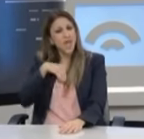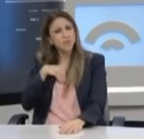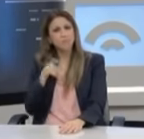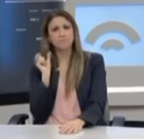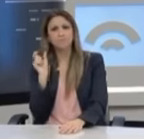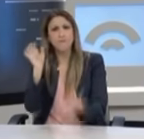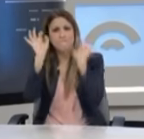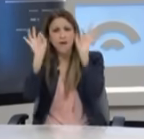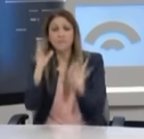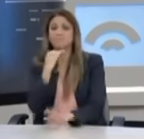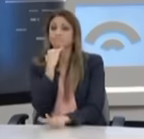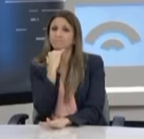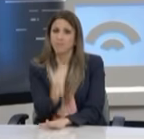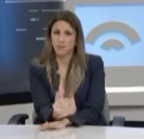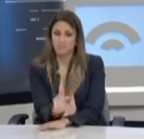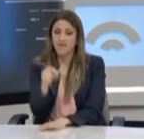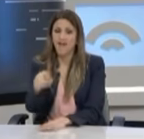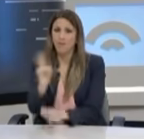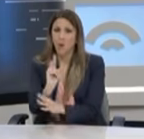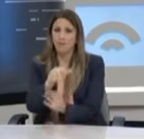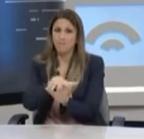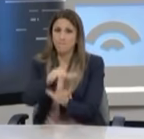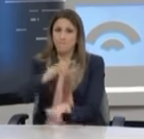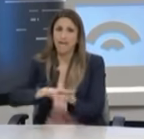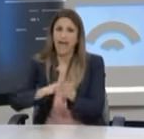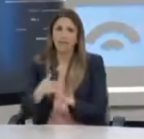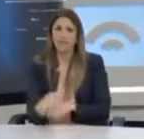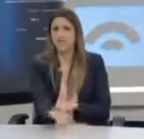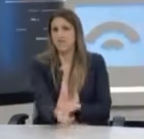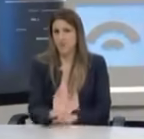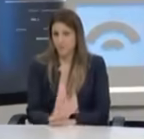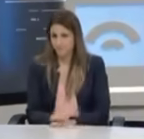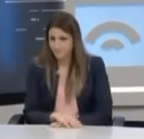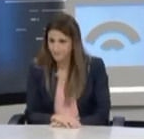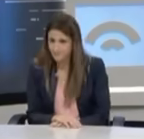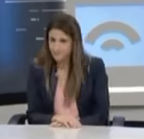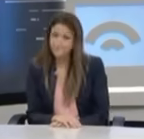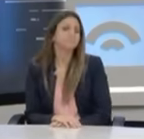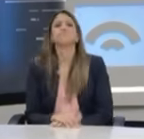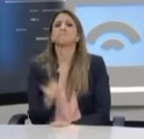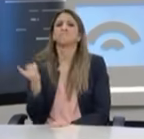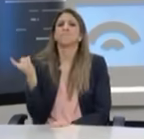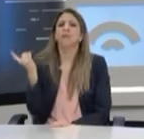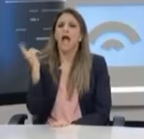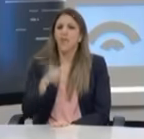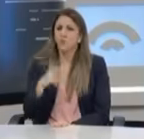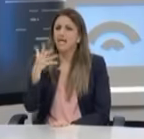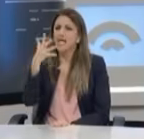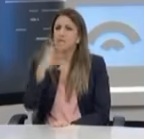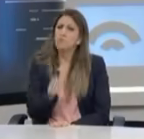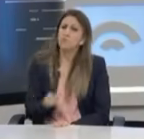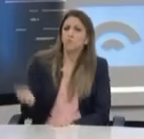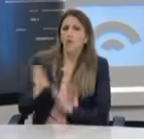Macedonians. Το καταθέτω και πάλι. Υπάρχει όμως ένα ακόμα